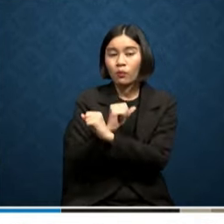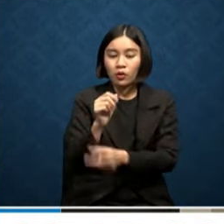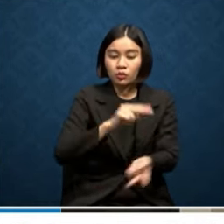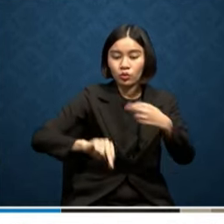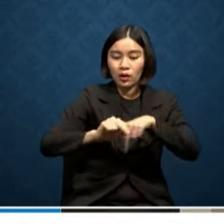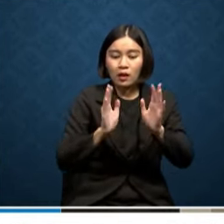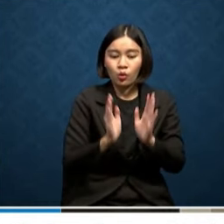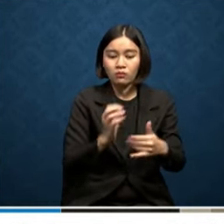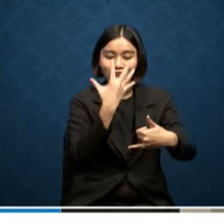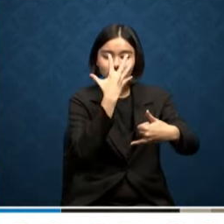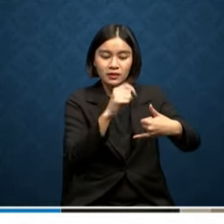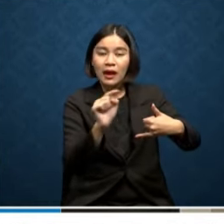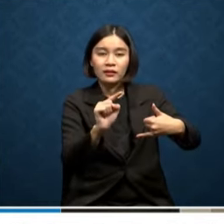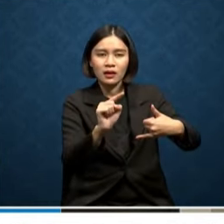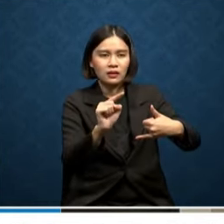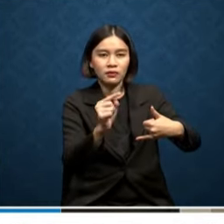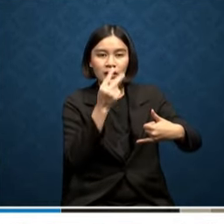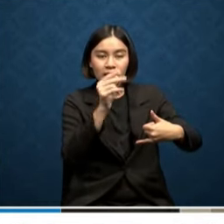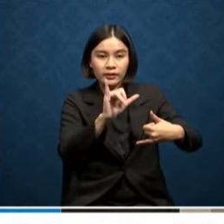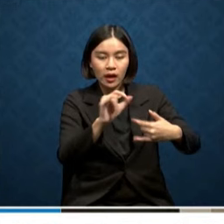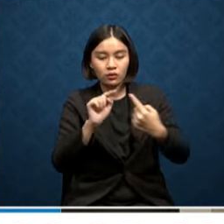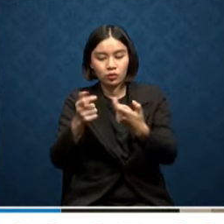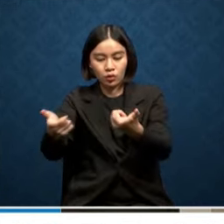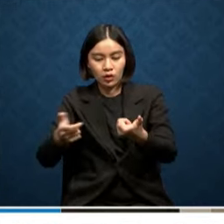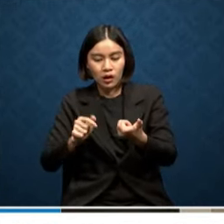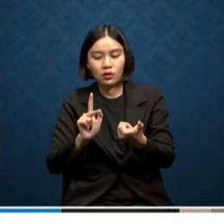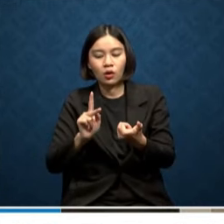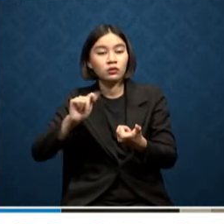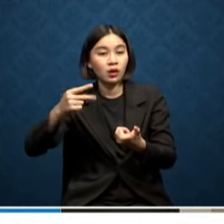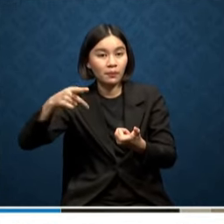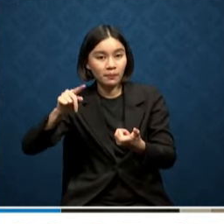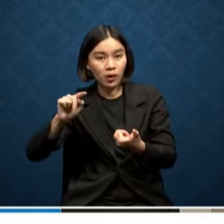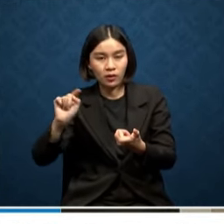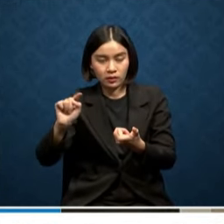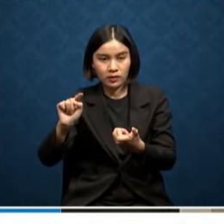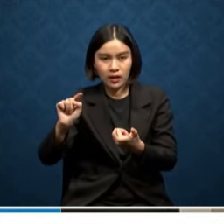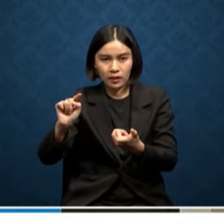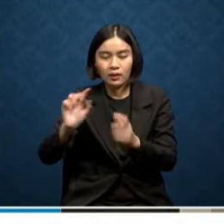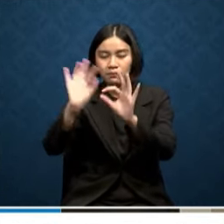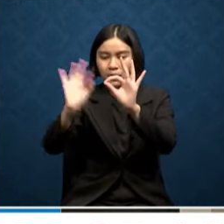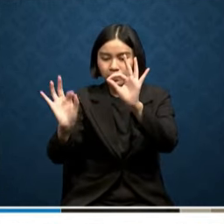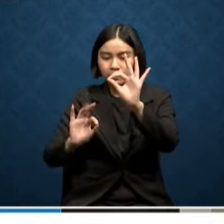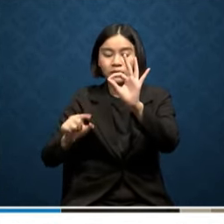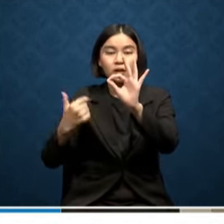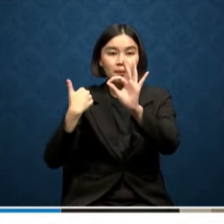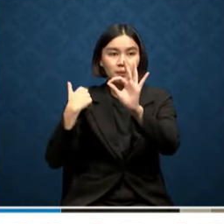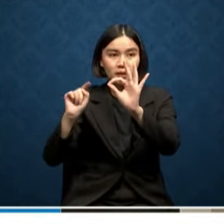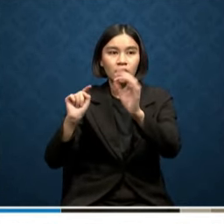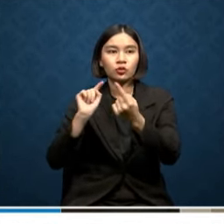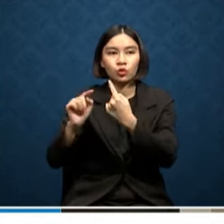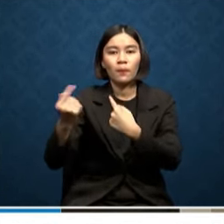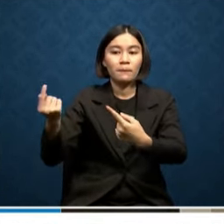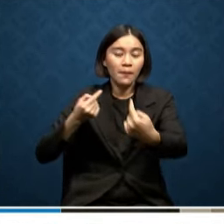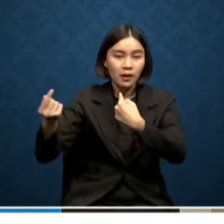องผู้เสียหายนะคะในรายงานของกตป.เองเนี่ยก็ได้ระบุไว้นะคะว่ามีการร้